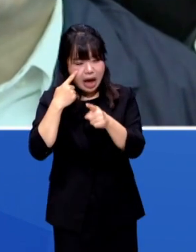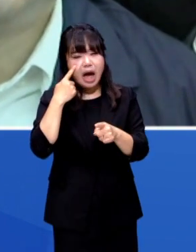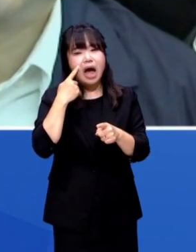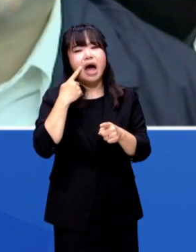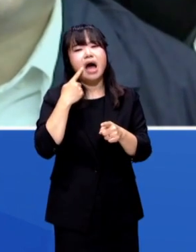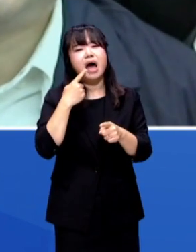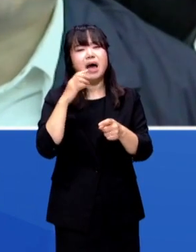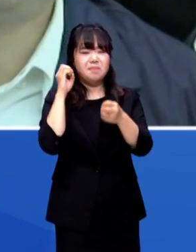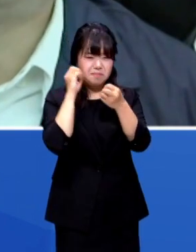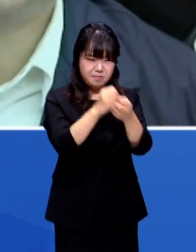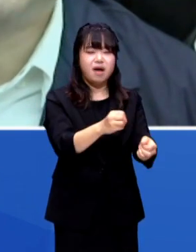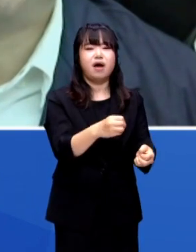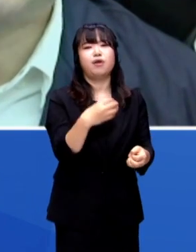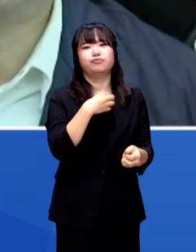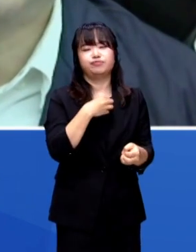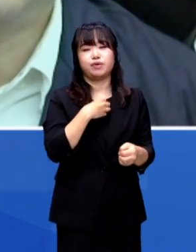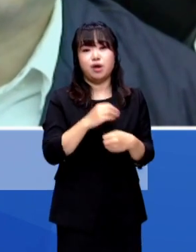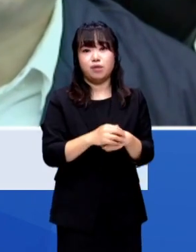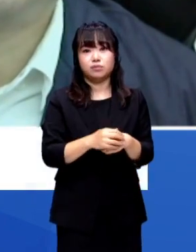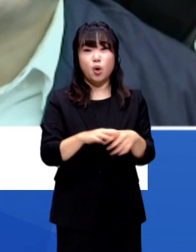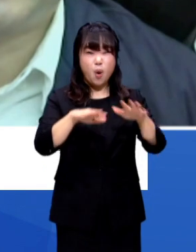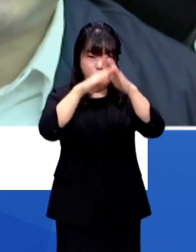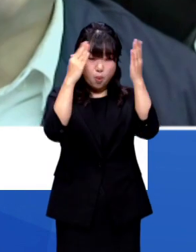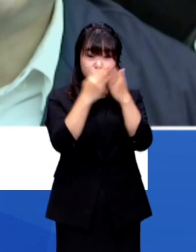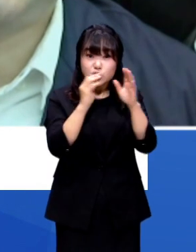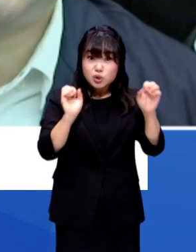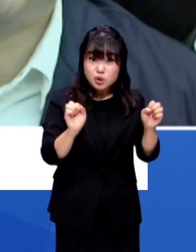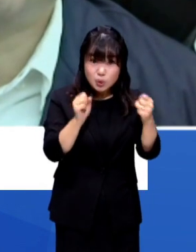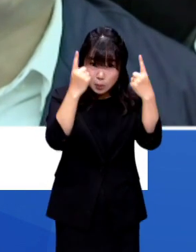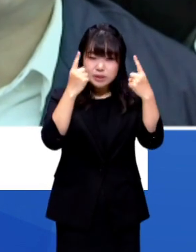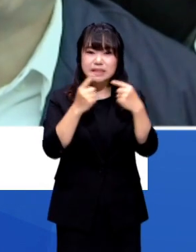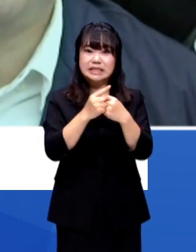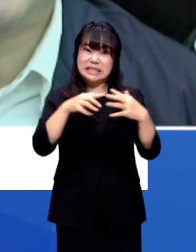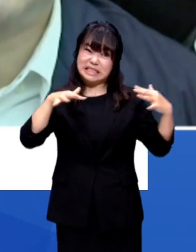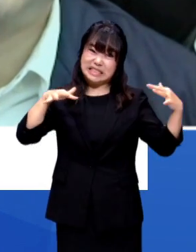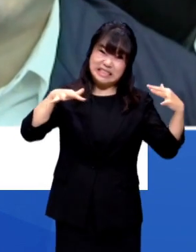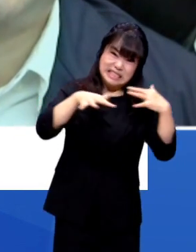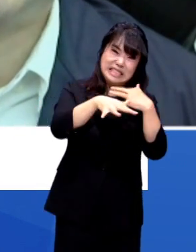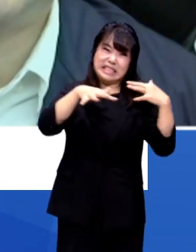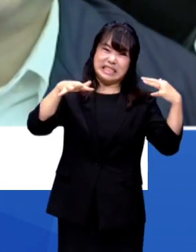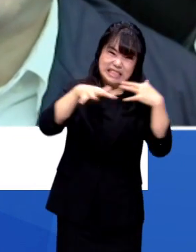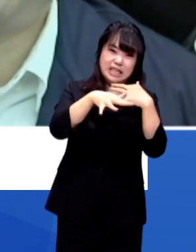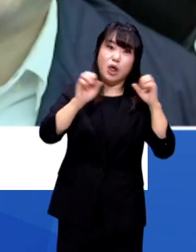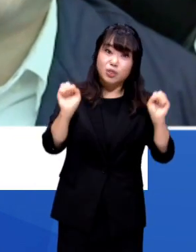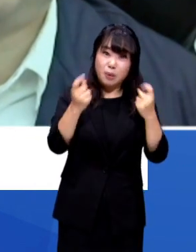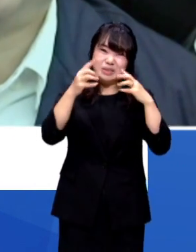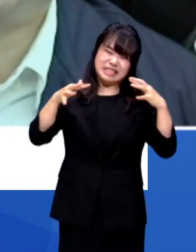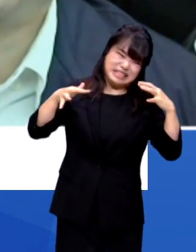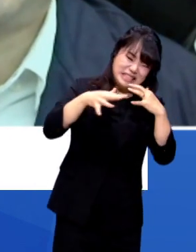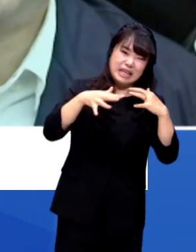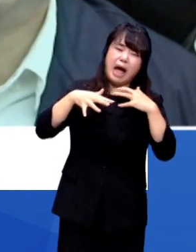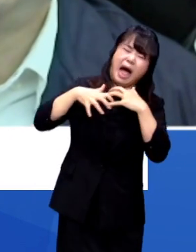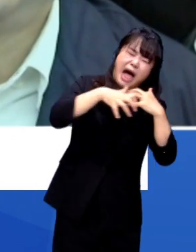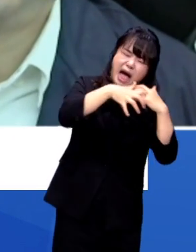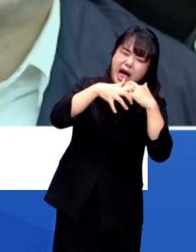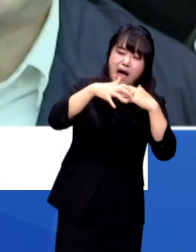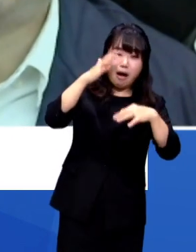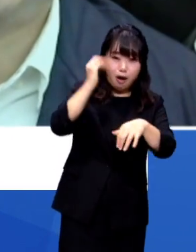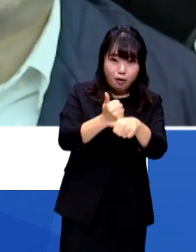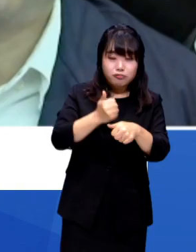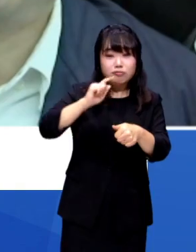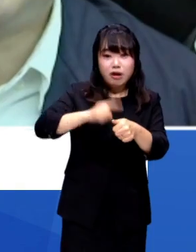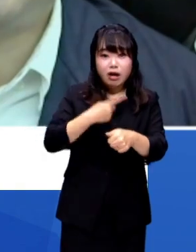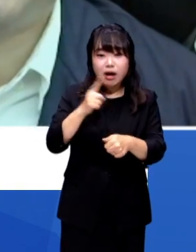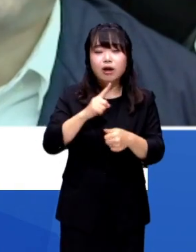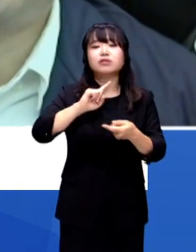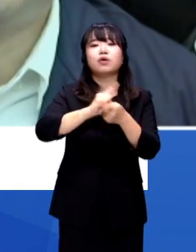미쳤고요. 그리고 이제 모두가 빠져나가려고 힘을 쓰게 되면 모두가 못 나가는 상황이 될 수도 있습니다. 이렇게